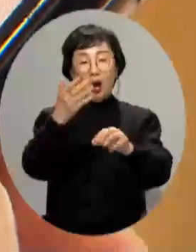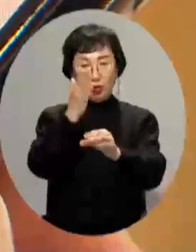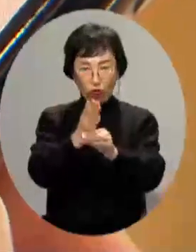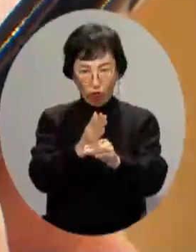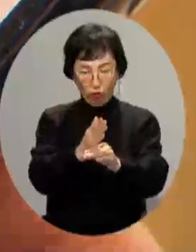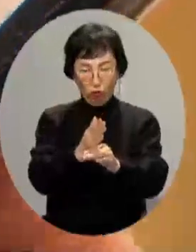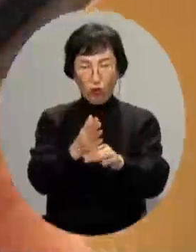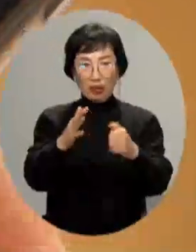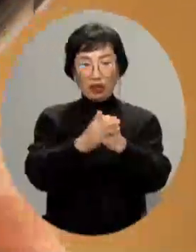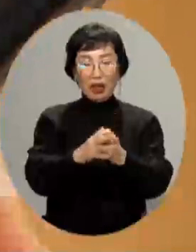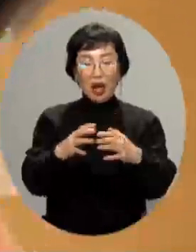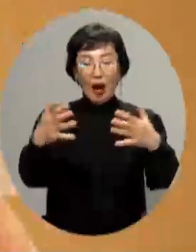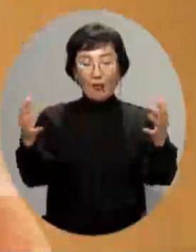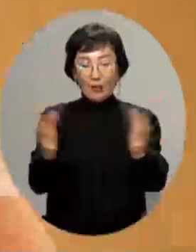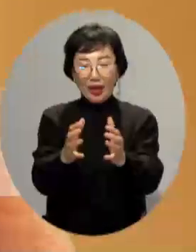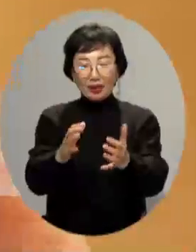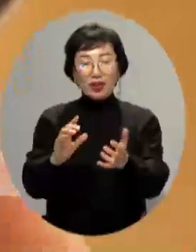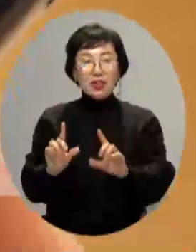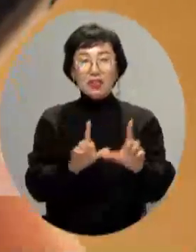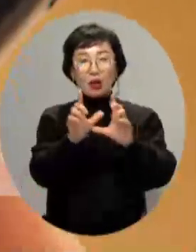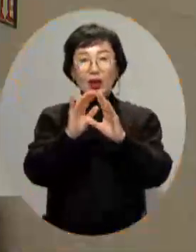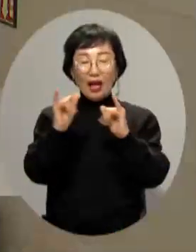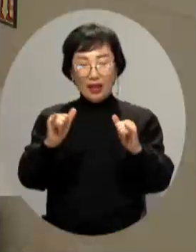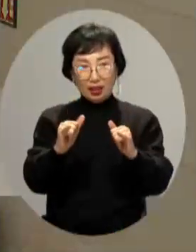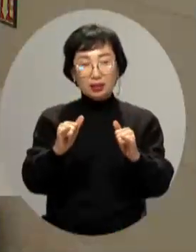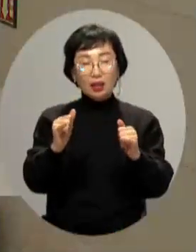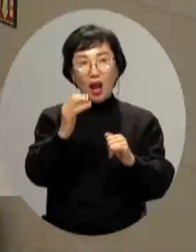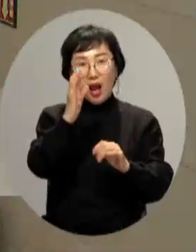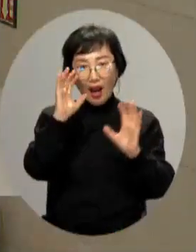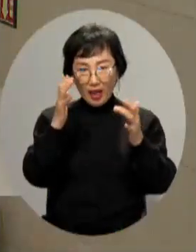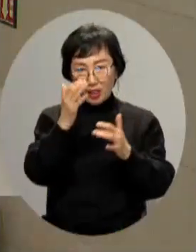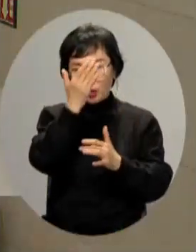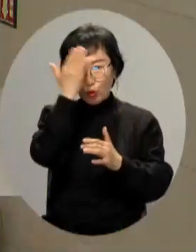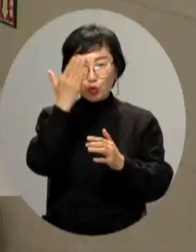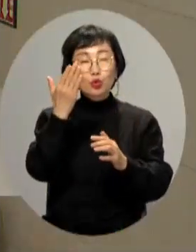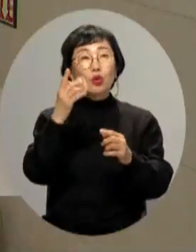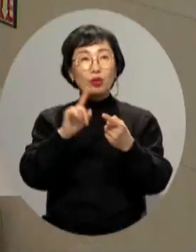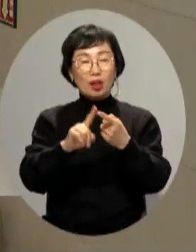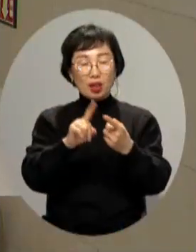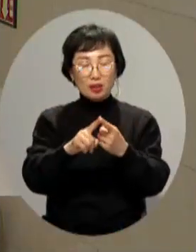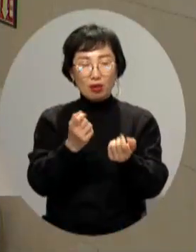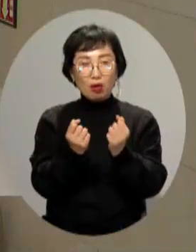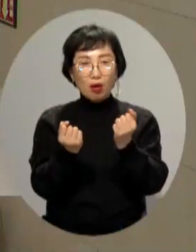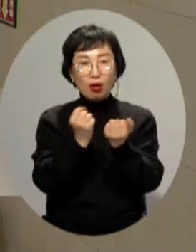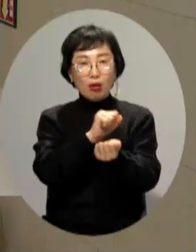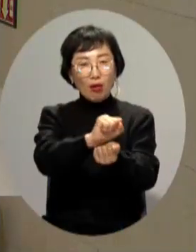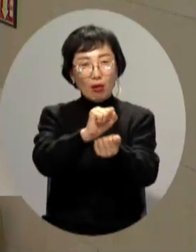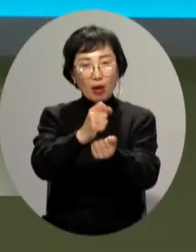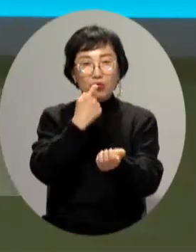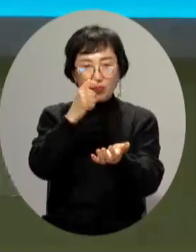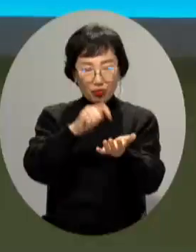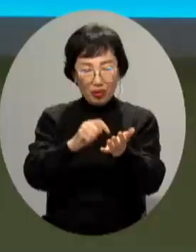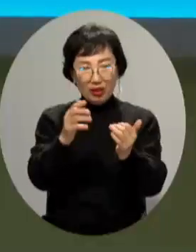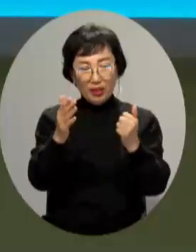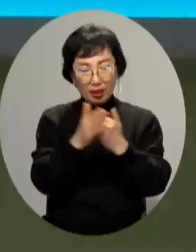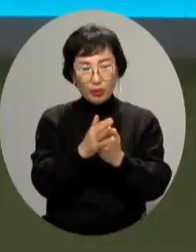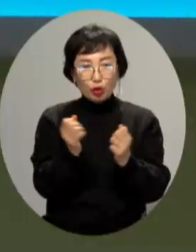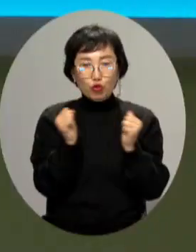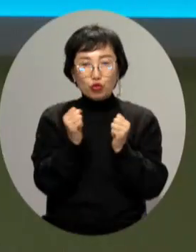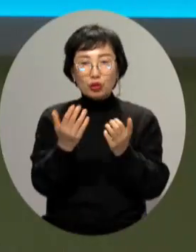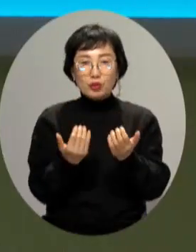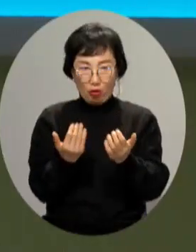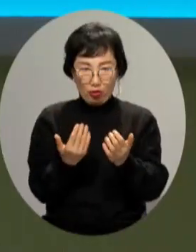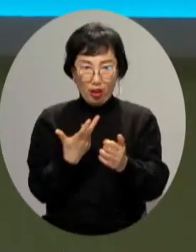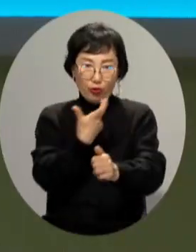보건당국은 단체 생활을 하는 어린이와 청소년을 중심으로 독감이 유행하는 만큼 추워지기 전 접종을 마칠 것을